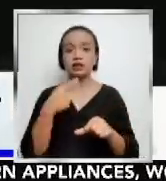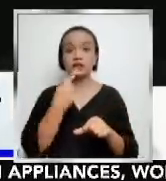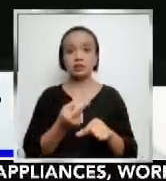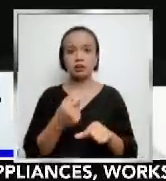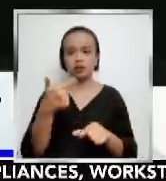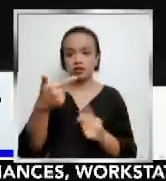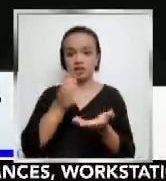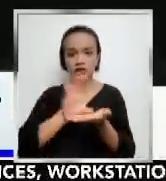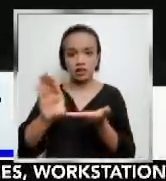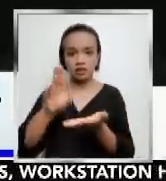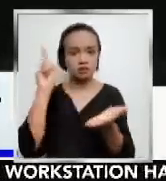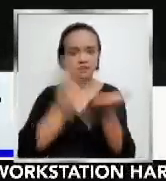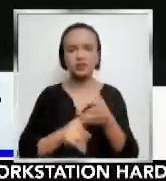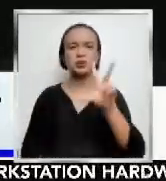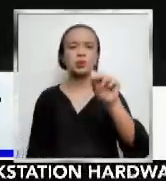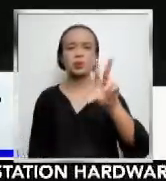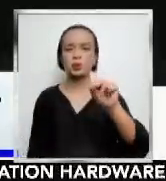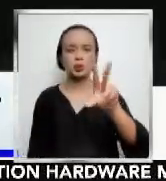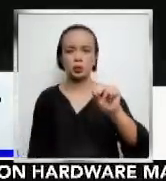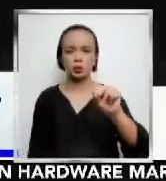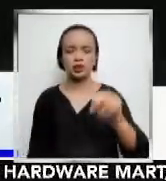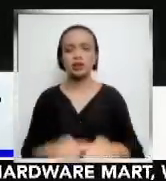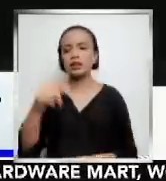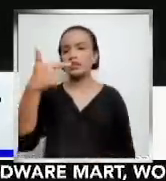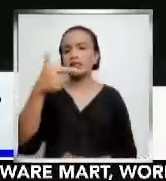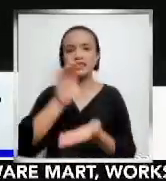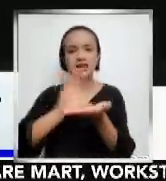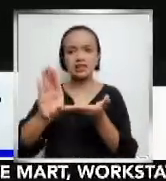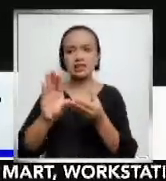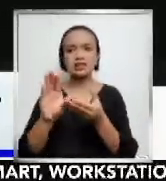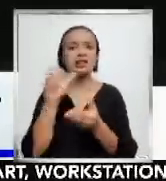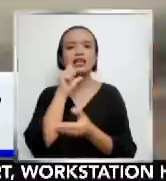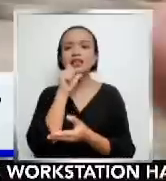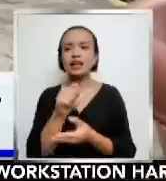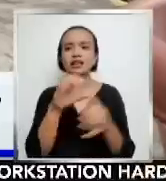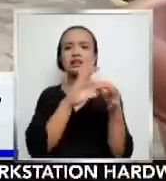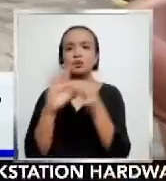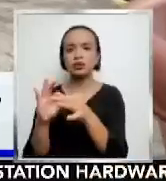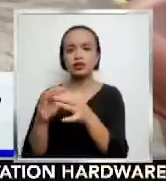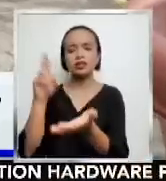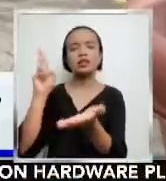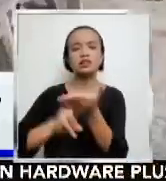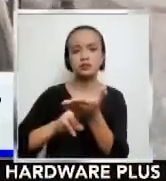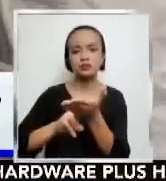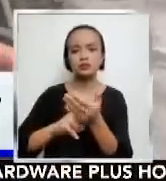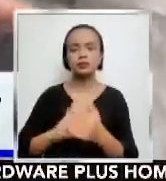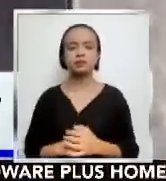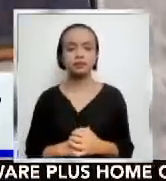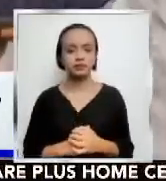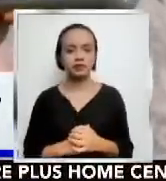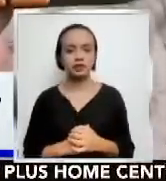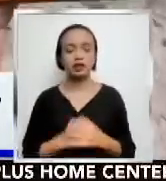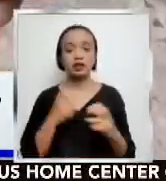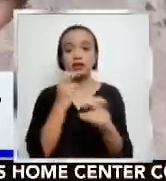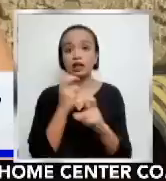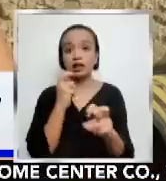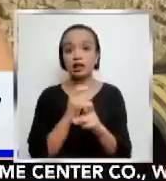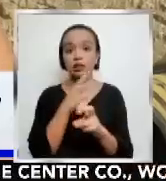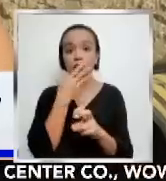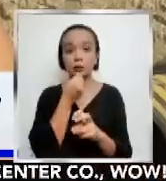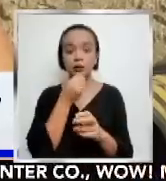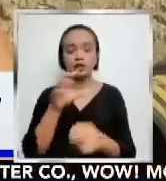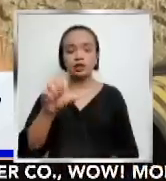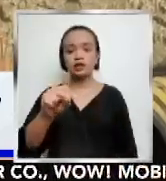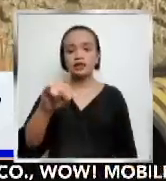magre-register. Hindi po, GCash has nothing to do with the registration. Nahirapan din sa pag-register ng kanyang mga SIM ang